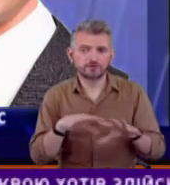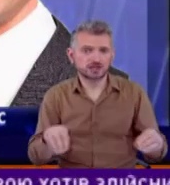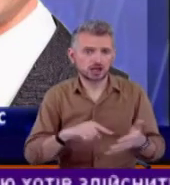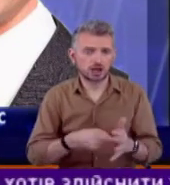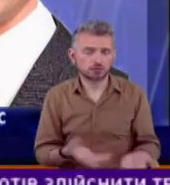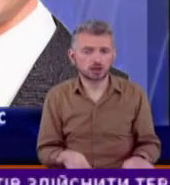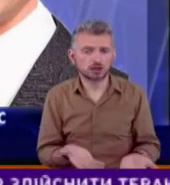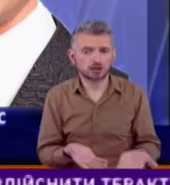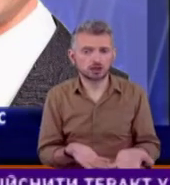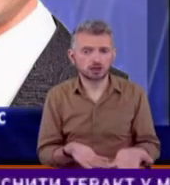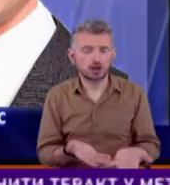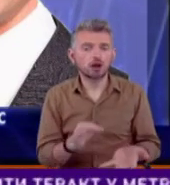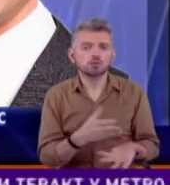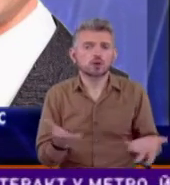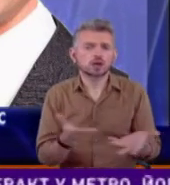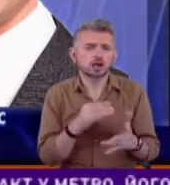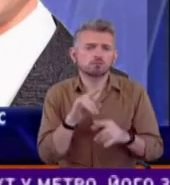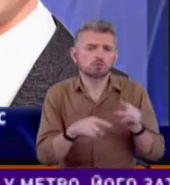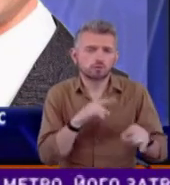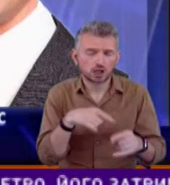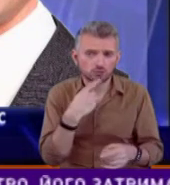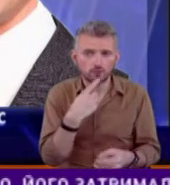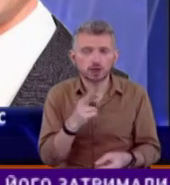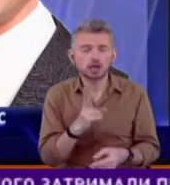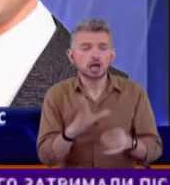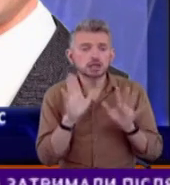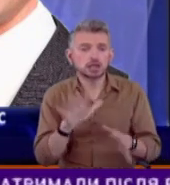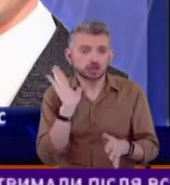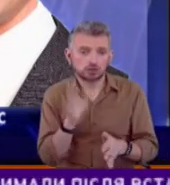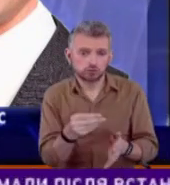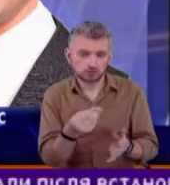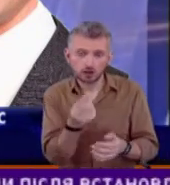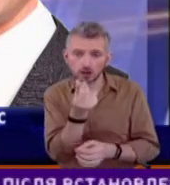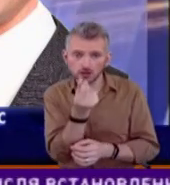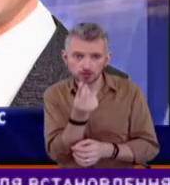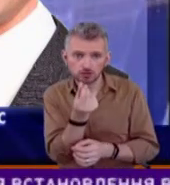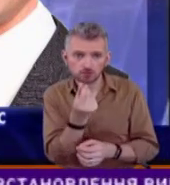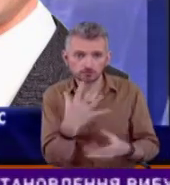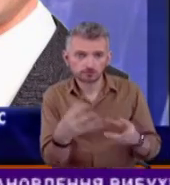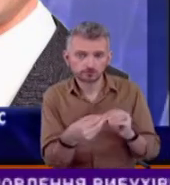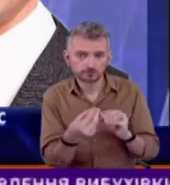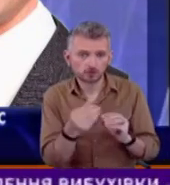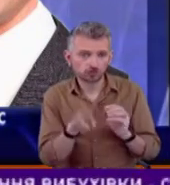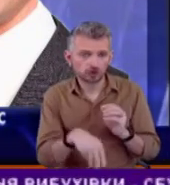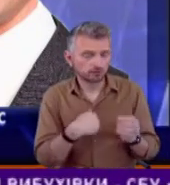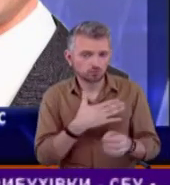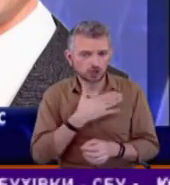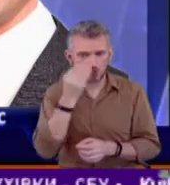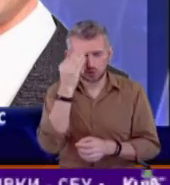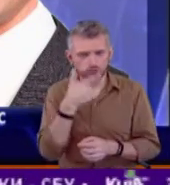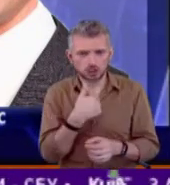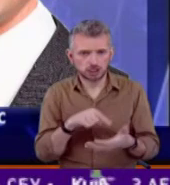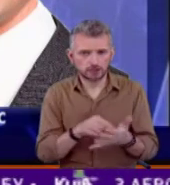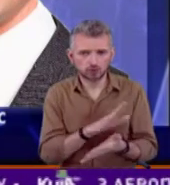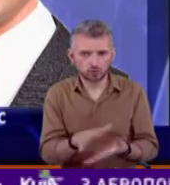крапка. Про яке вмовляння мова? Як тільки буде копійка стояти на виході, ну, це моя думка, я ж не